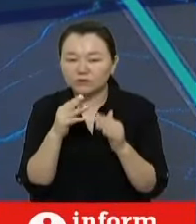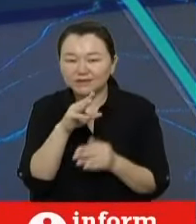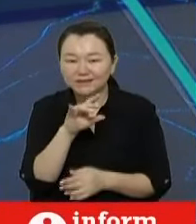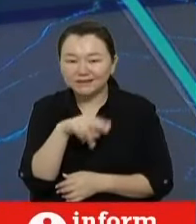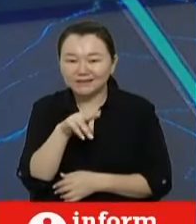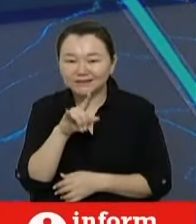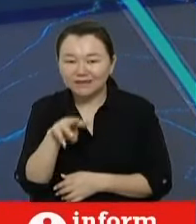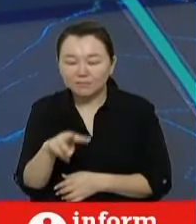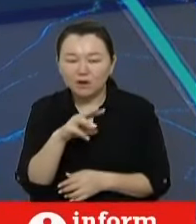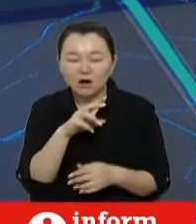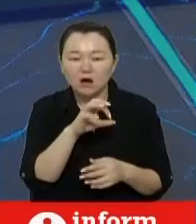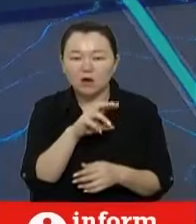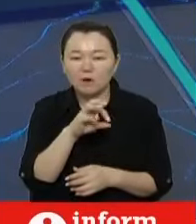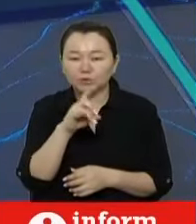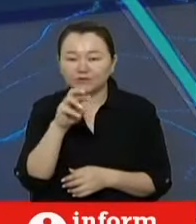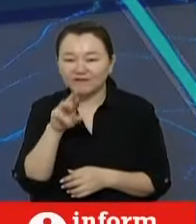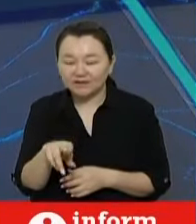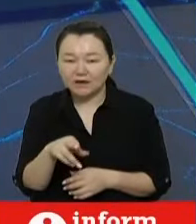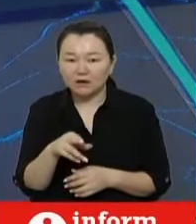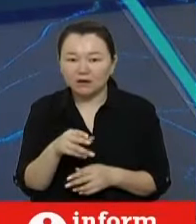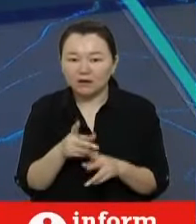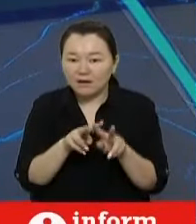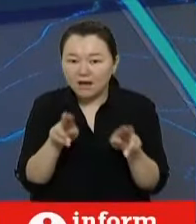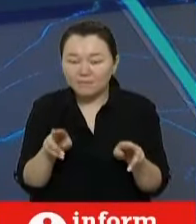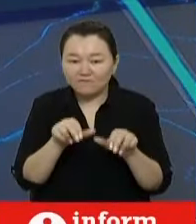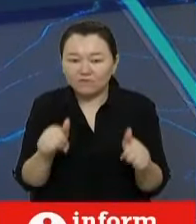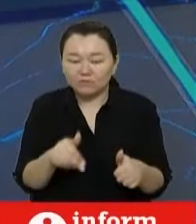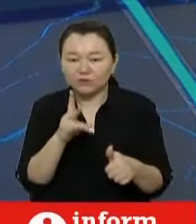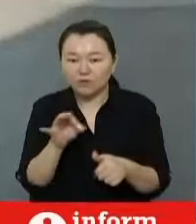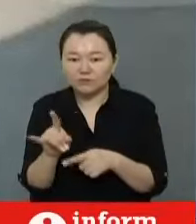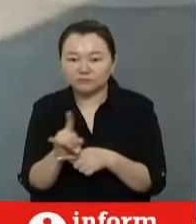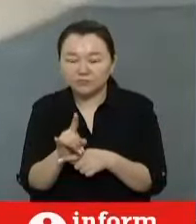оборудования. Как не нарваться на мошенников, знает Анастасия Новикова.